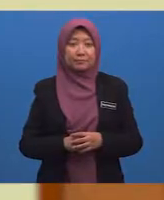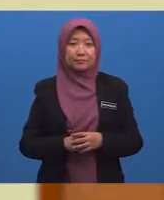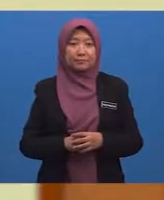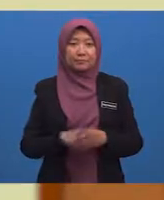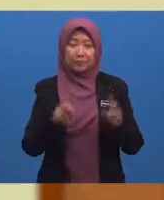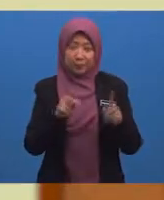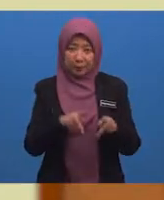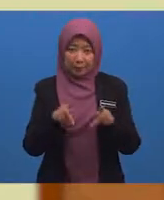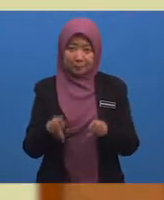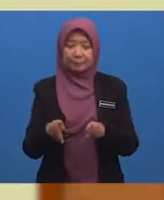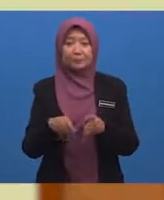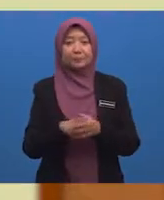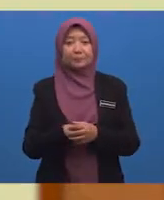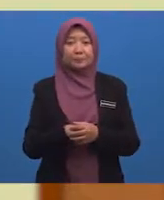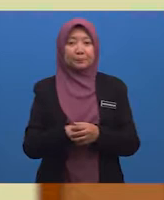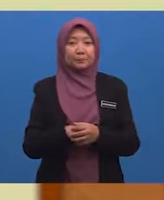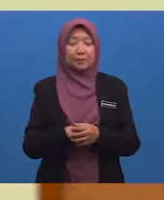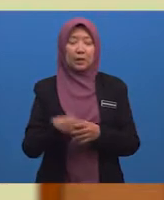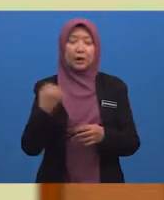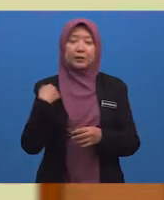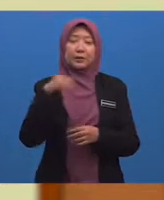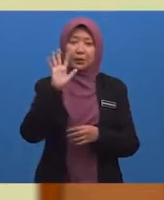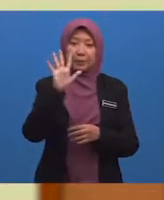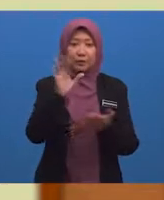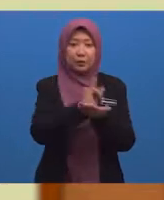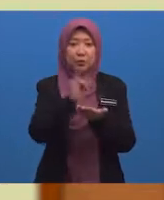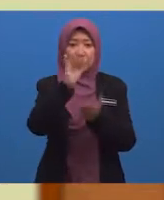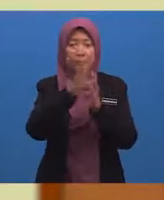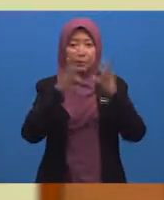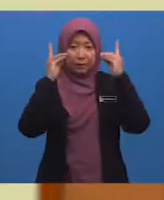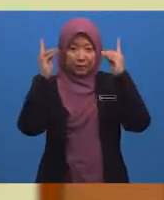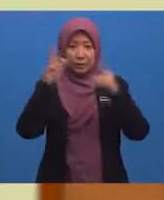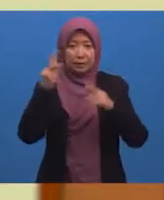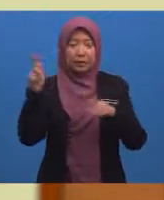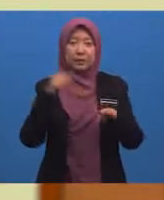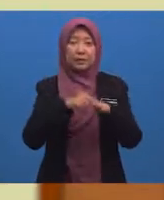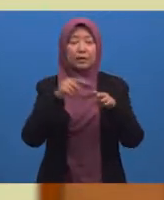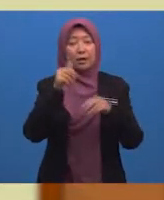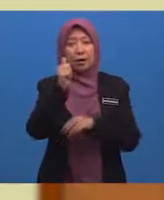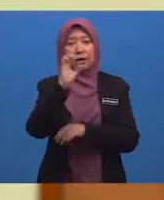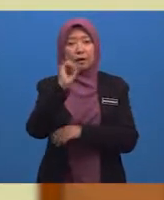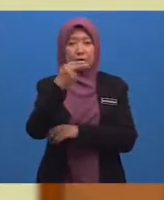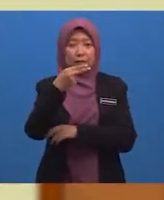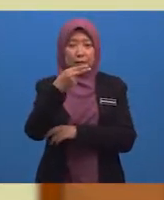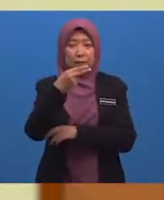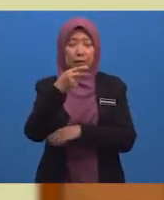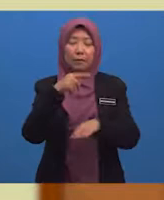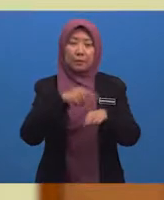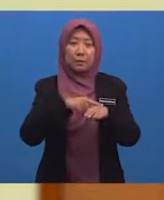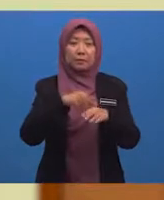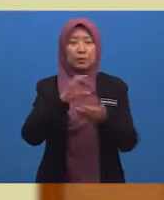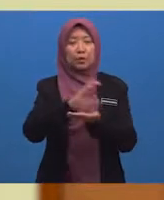Para pelajar sekalian, terdapat 5 institusi pendidikan di Aceh pada abad ke-16 hingga abad ke-17